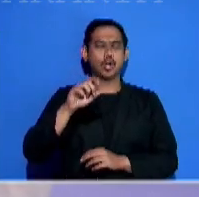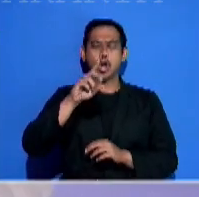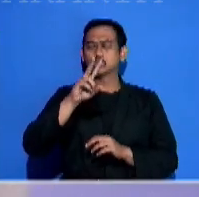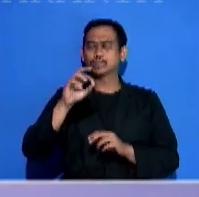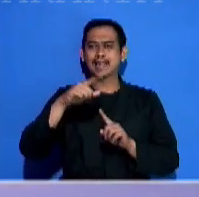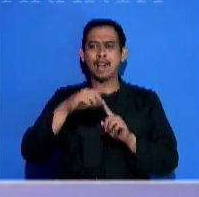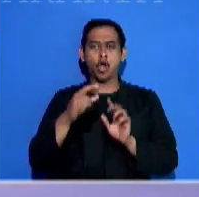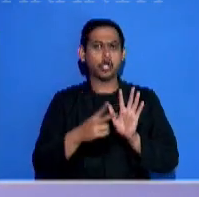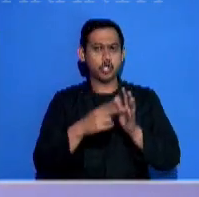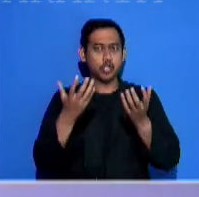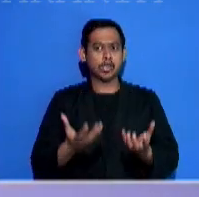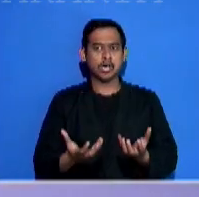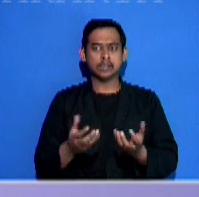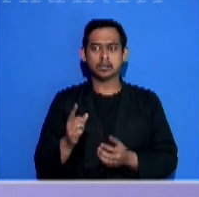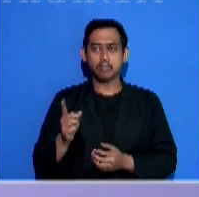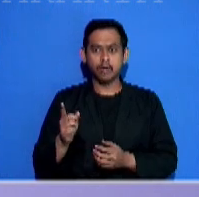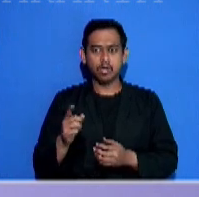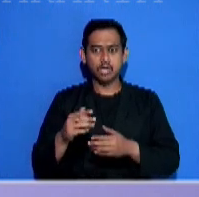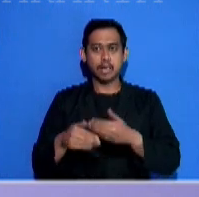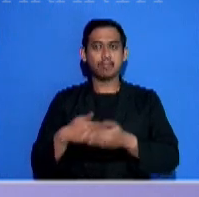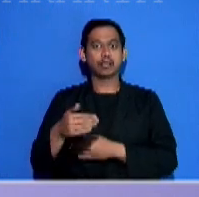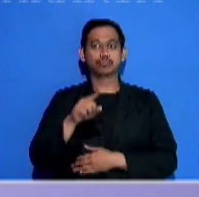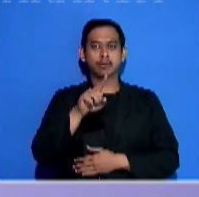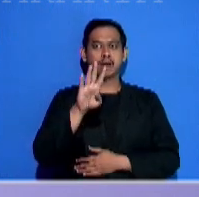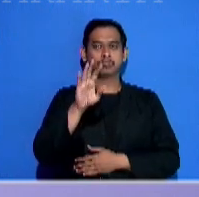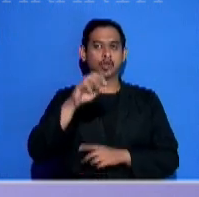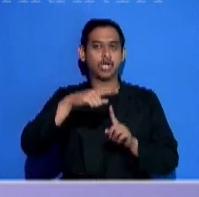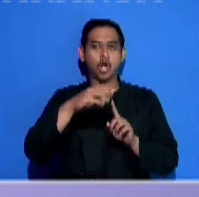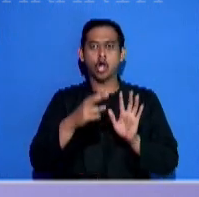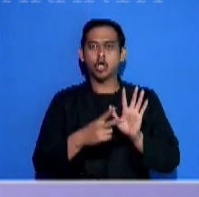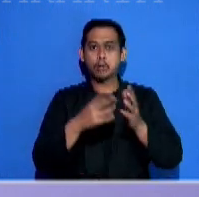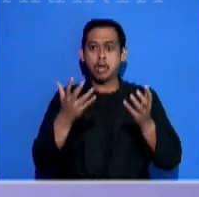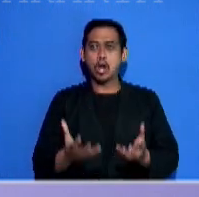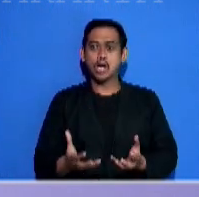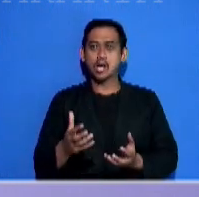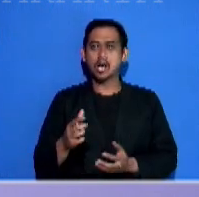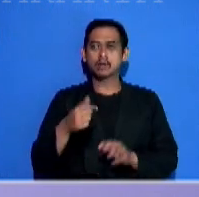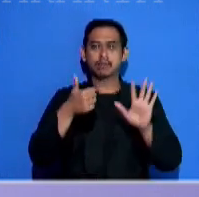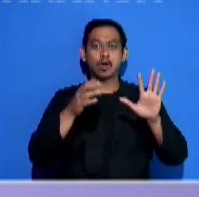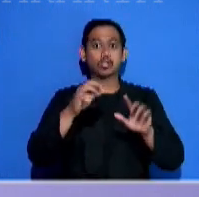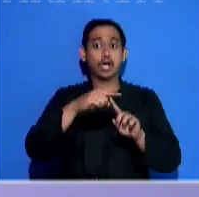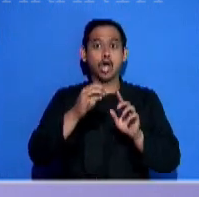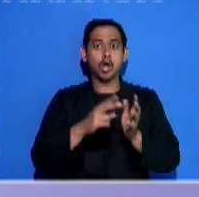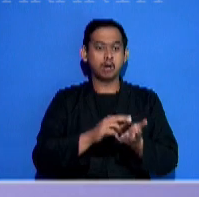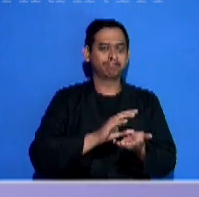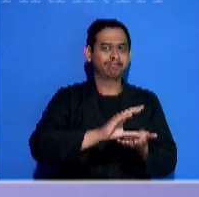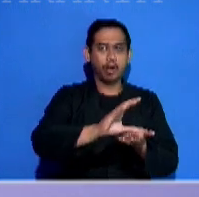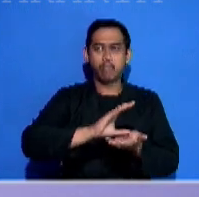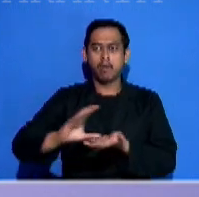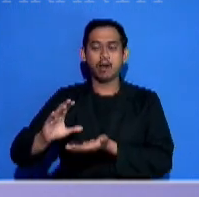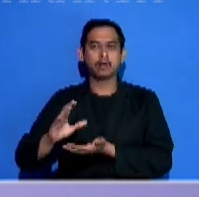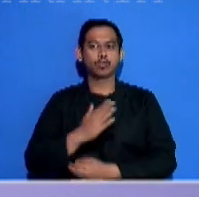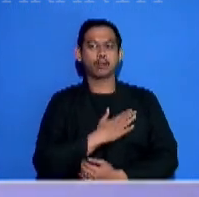ditangani kota Yogyakarta sebanyak 140 ton sedangkan sisanya 60 ton sampah per hari akan dikelola di Kabupaten